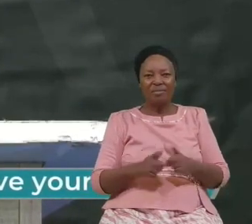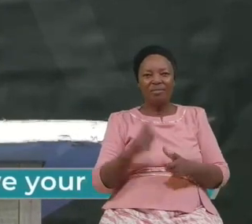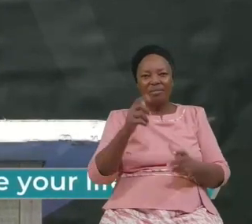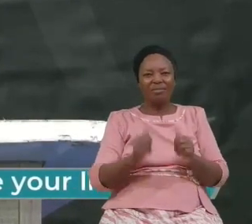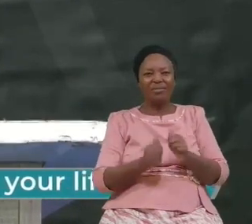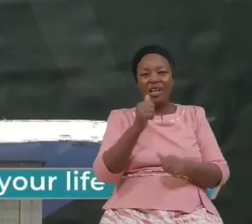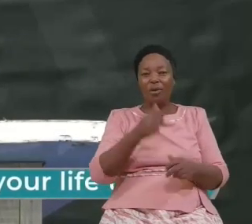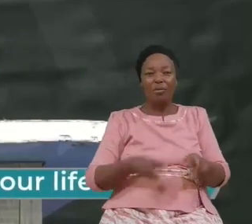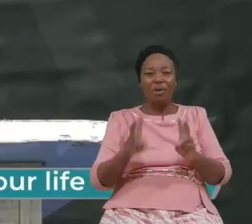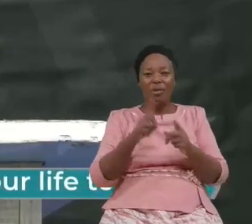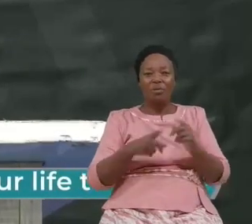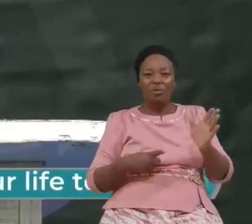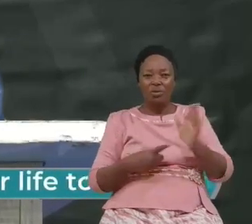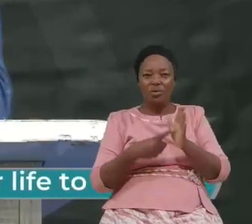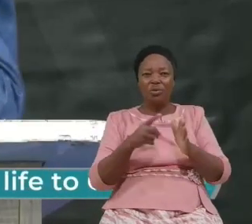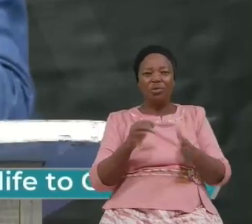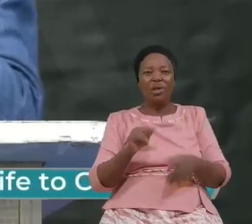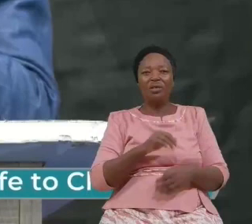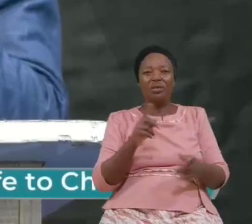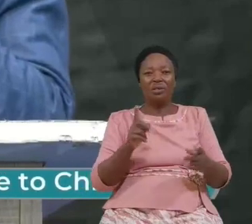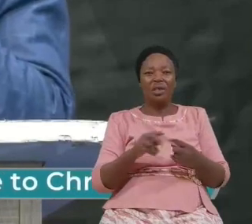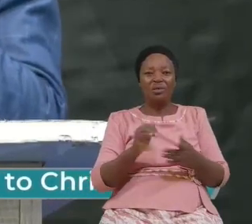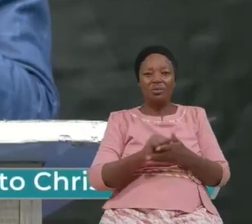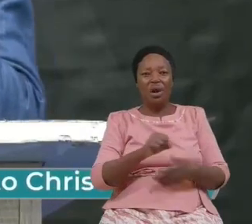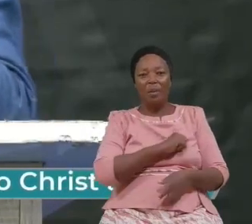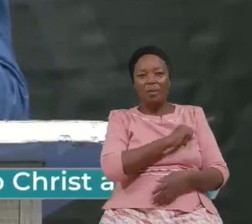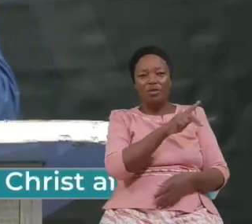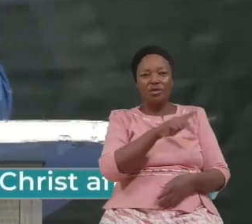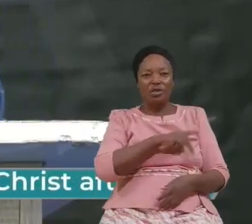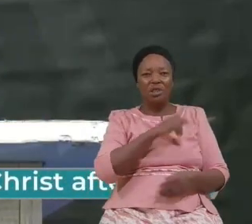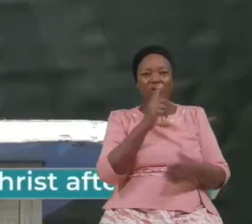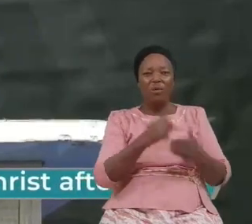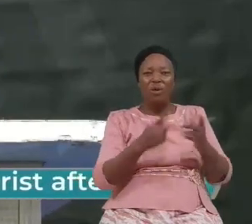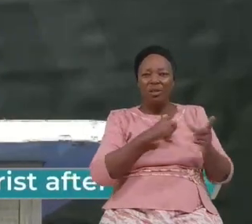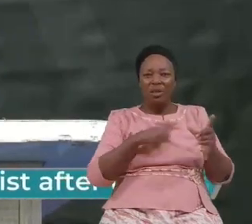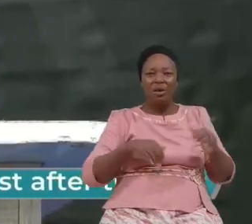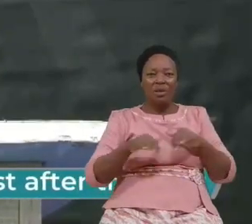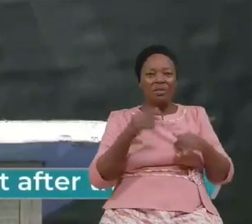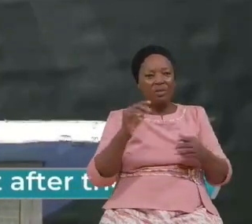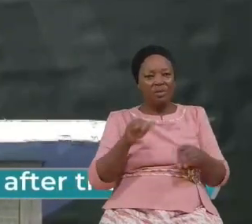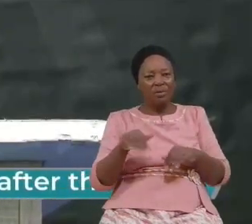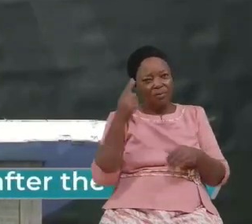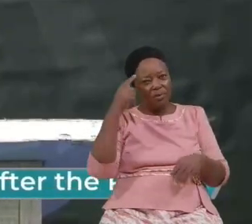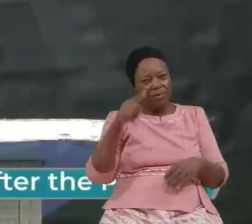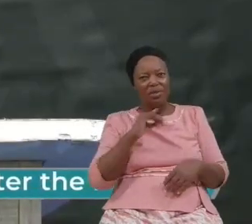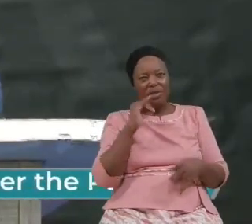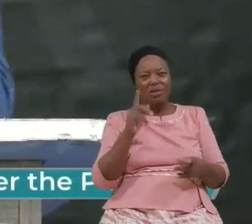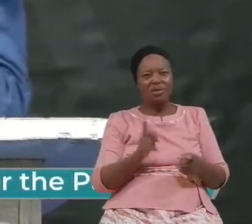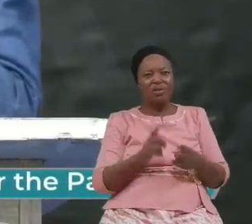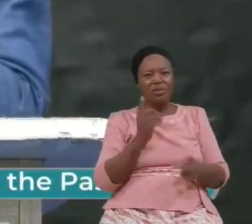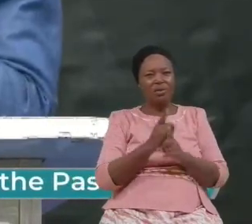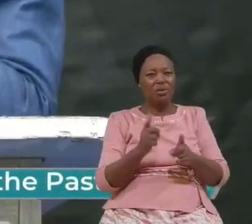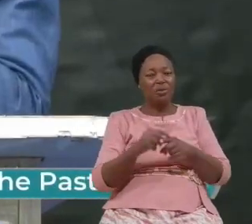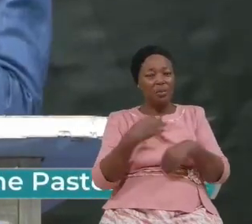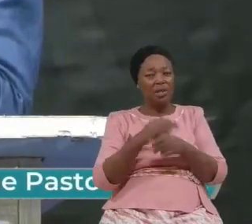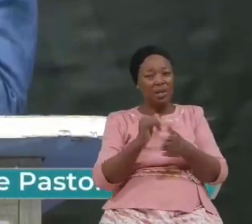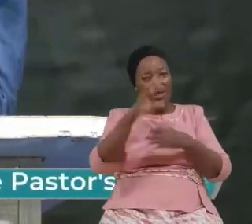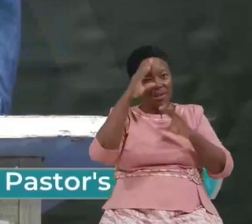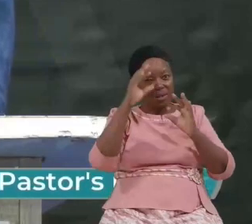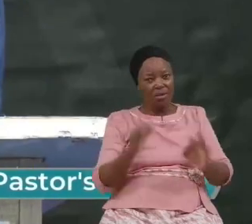le plus grand moyen d'après des manifester ton appréciation c'est de prendre cette décision